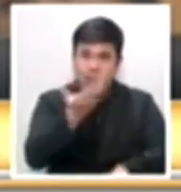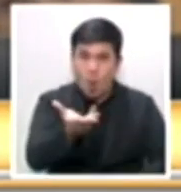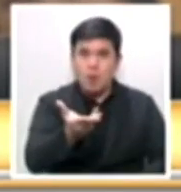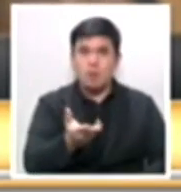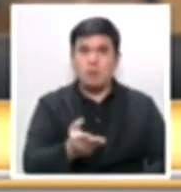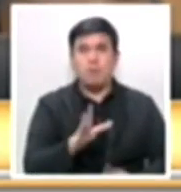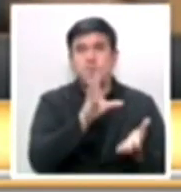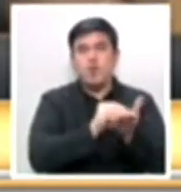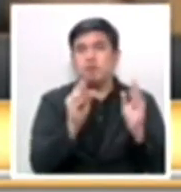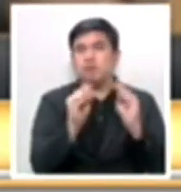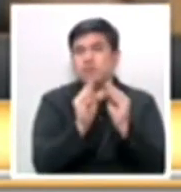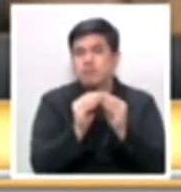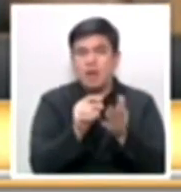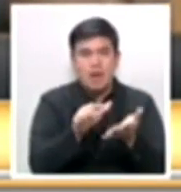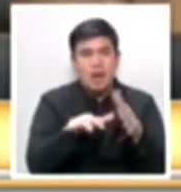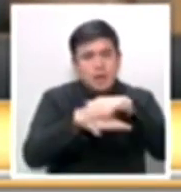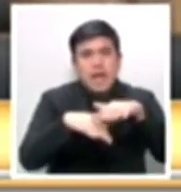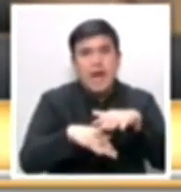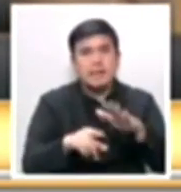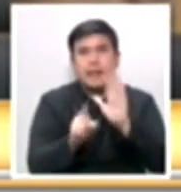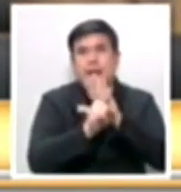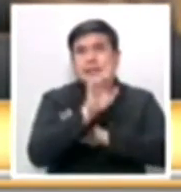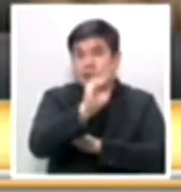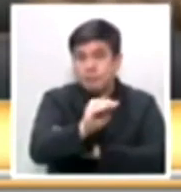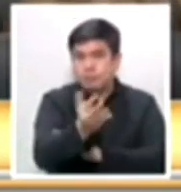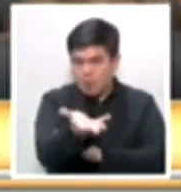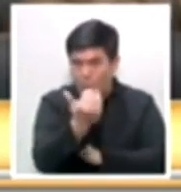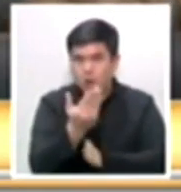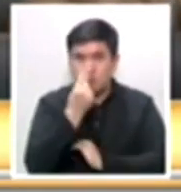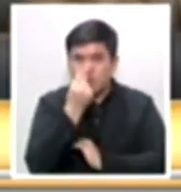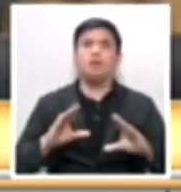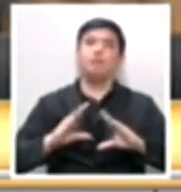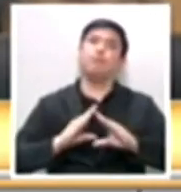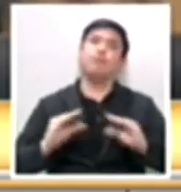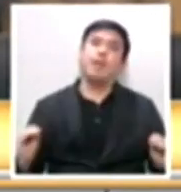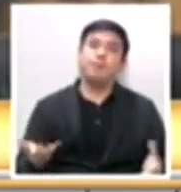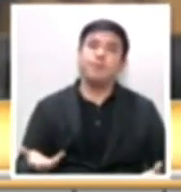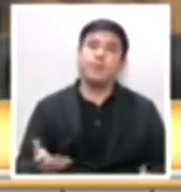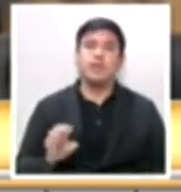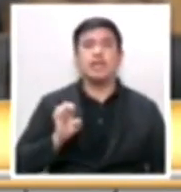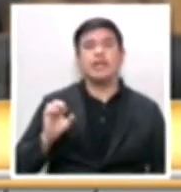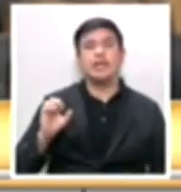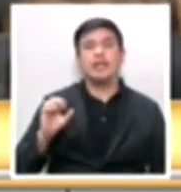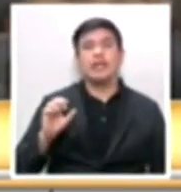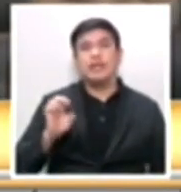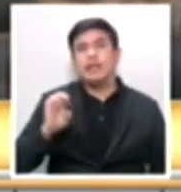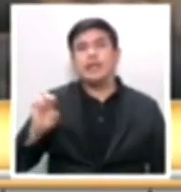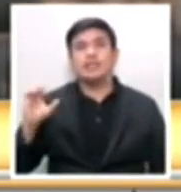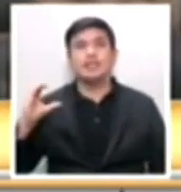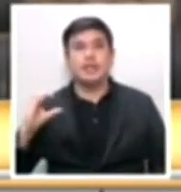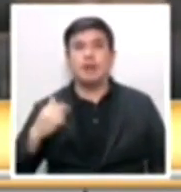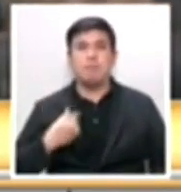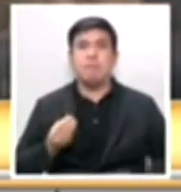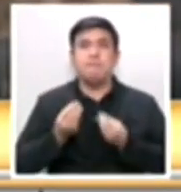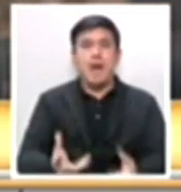อมูลบันทึกการประชุมบันทึกการประชุมที่ลงไปรับฟังความคิดเห็นมาซึ่งผมขอไปแล้วสำนักงาน EC ตอบกลับมาว่าไม่ยินยอมที่